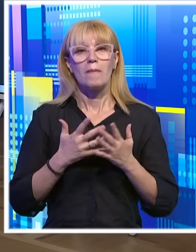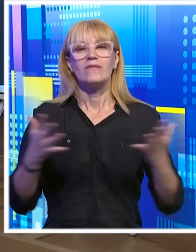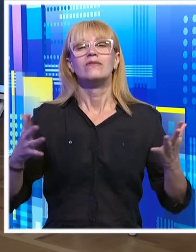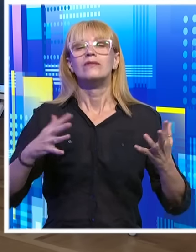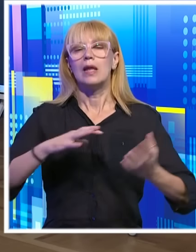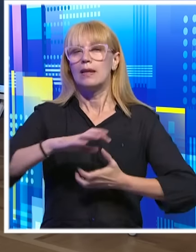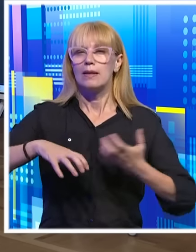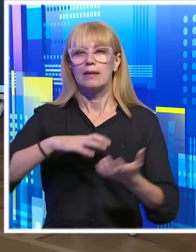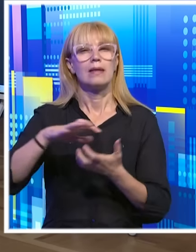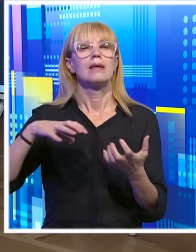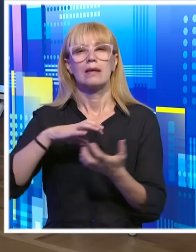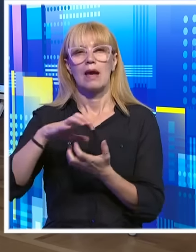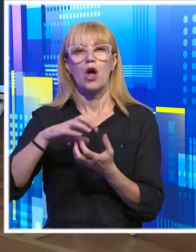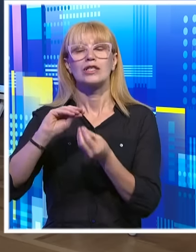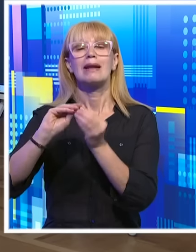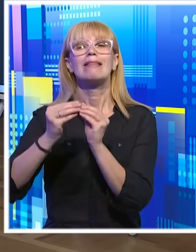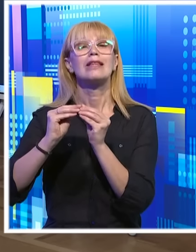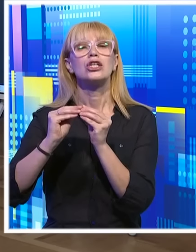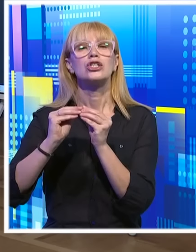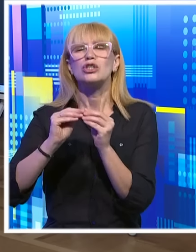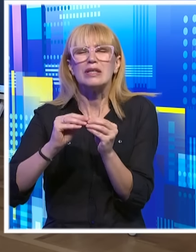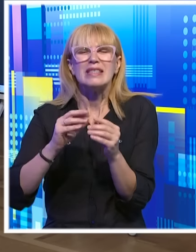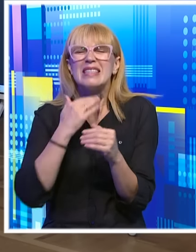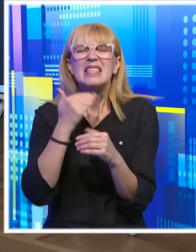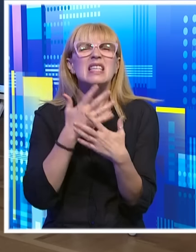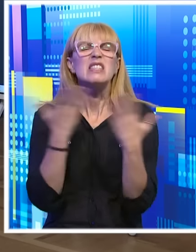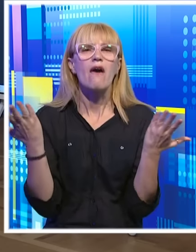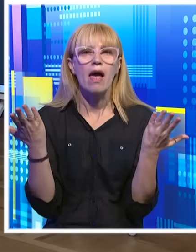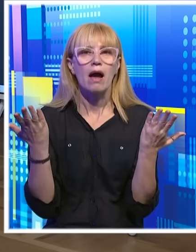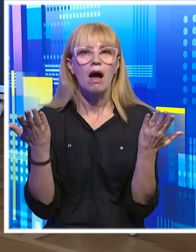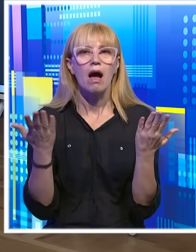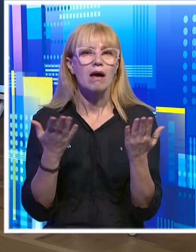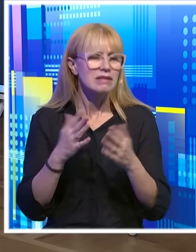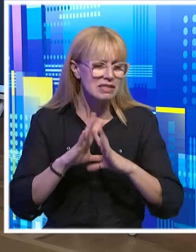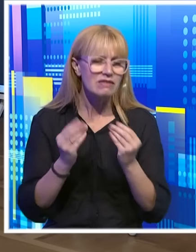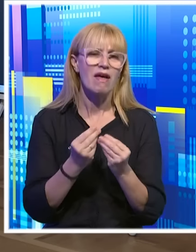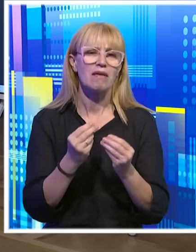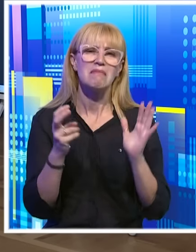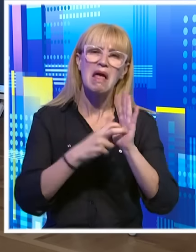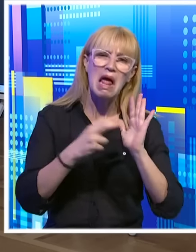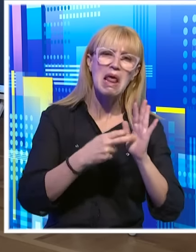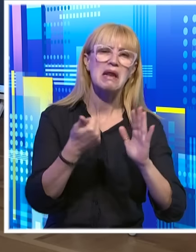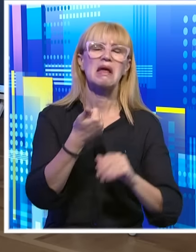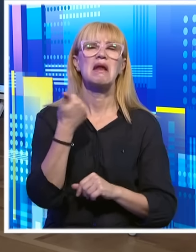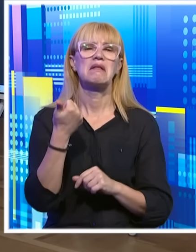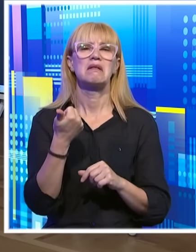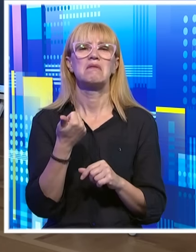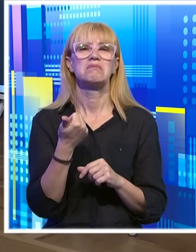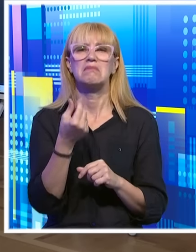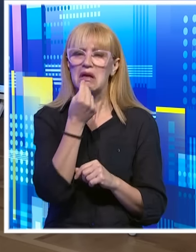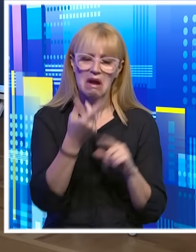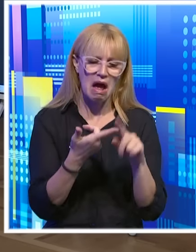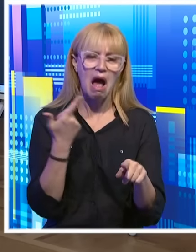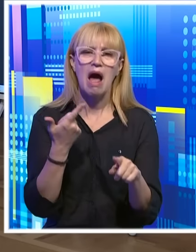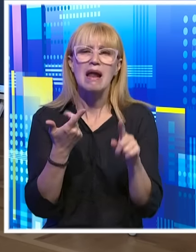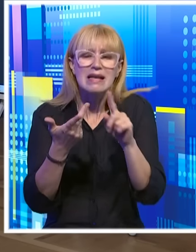poremećaje na tržištu svega. Od energenata do hrane i do